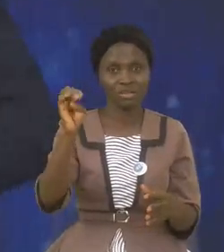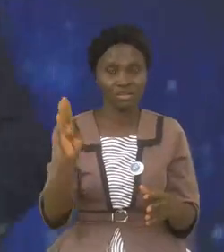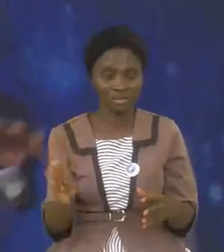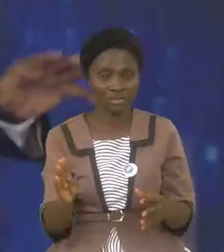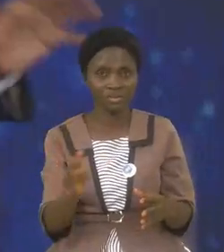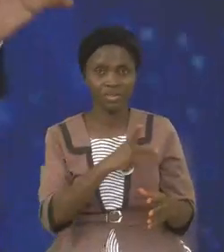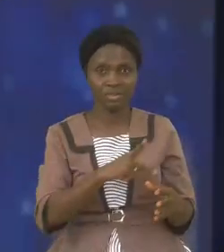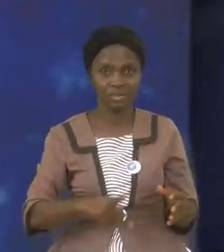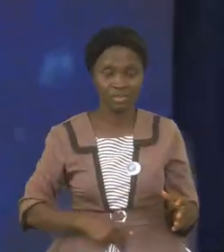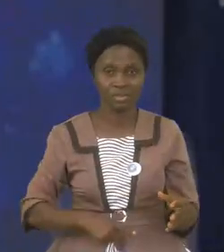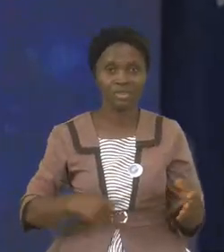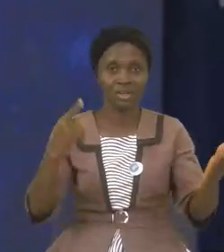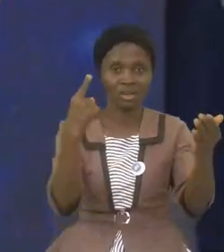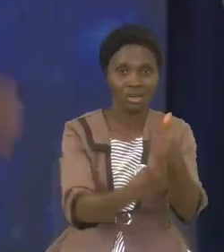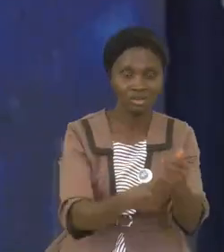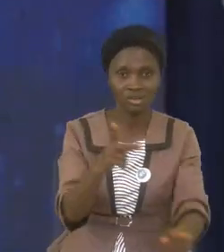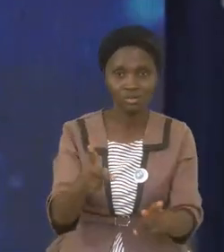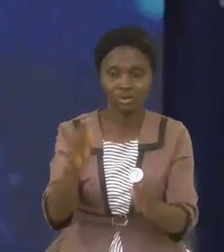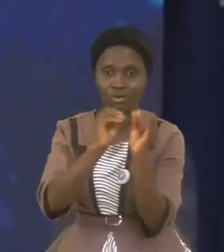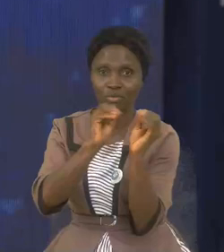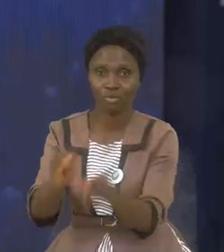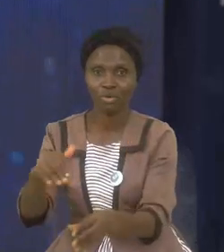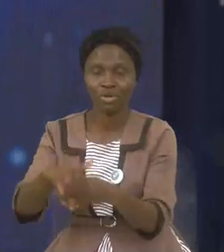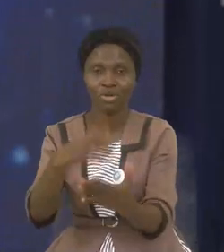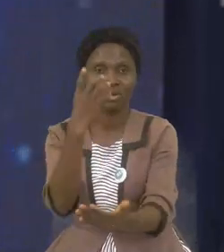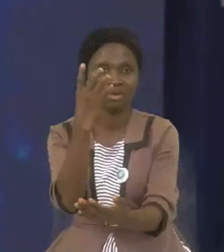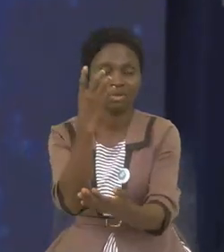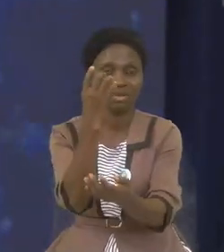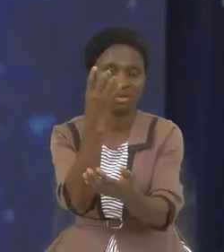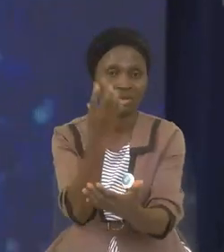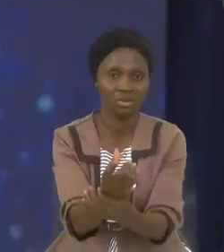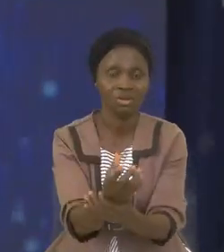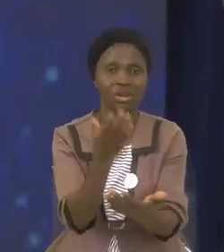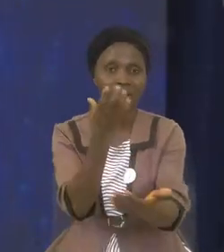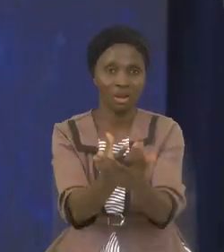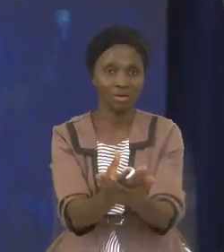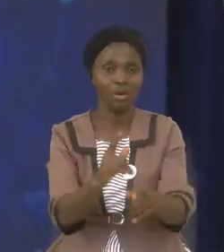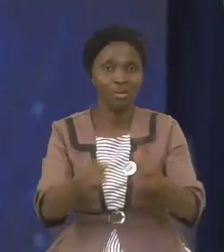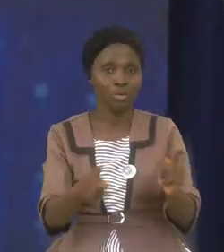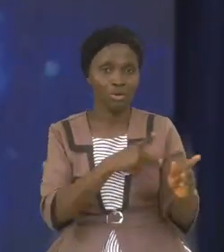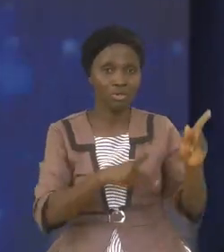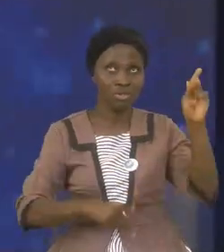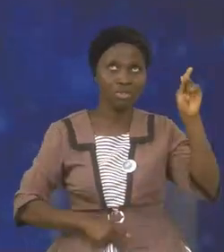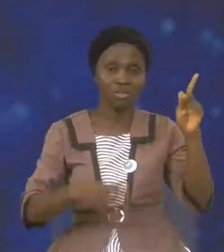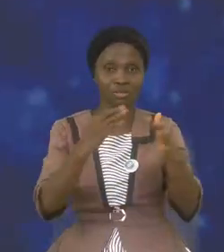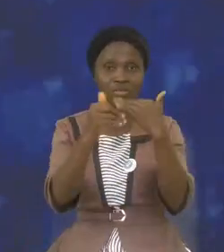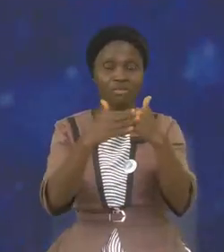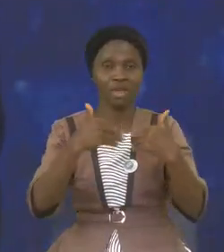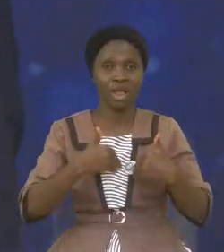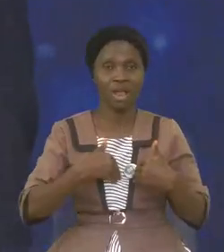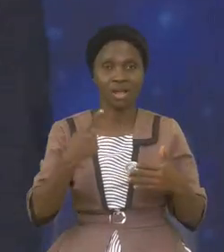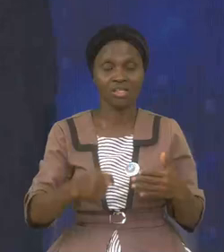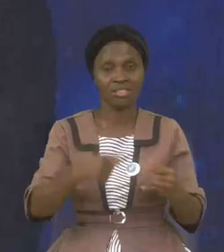Nebuchadnezzar pourrait dire que oui, je les ai captivés, je les ai captivés, je les ai déportés, ils sont en